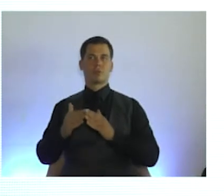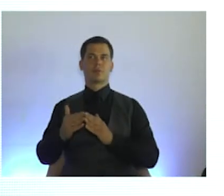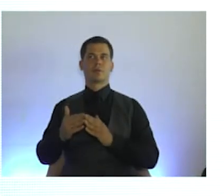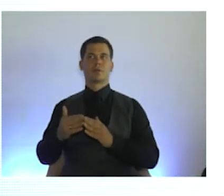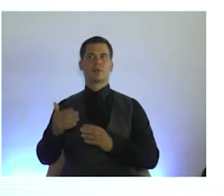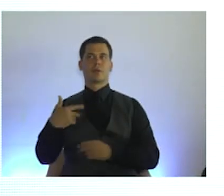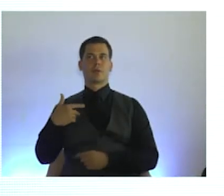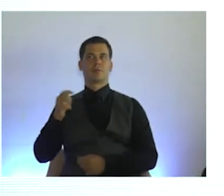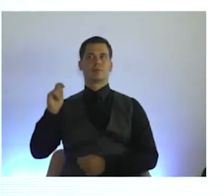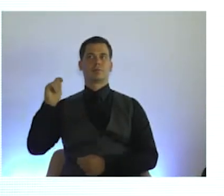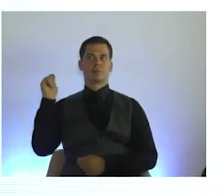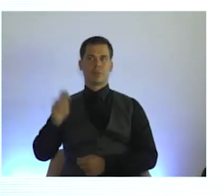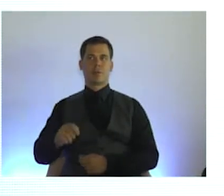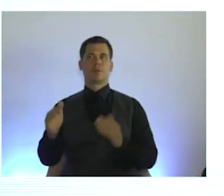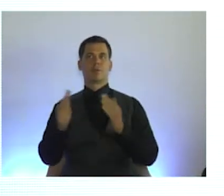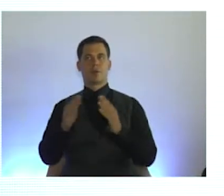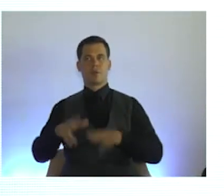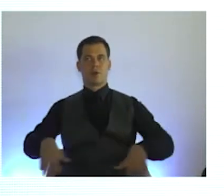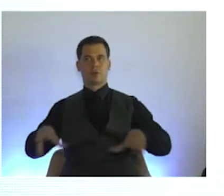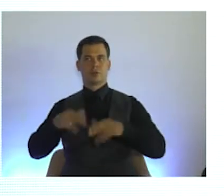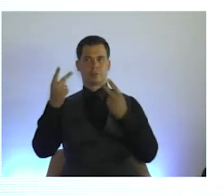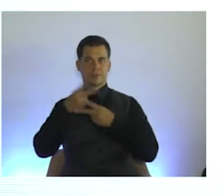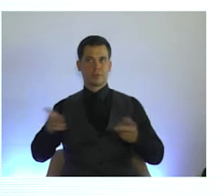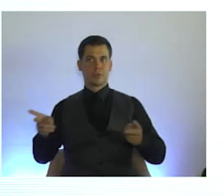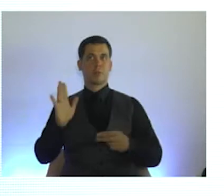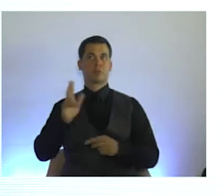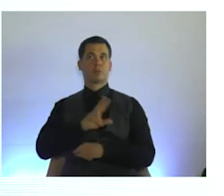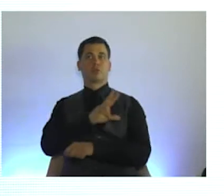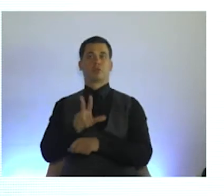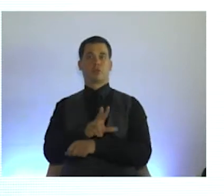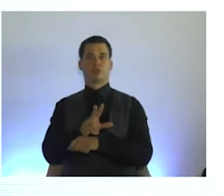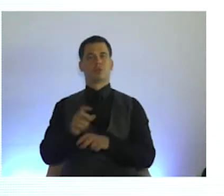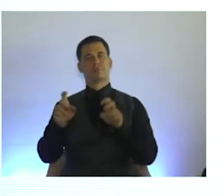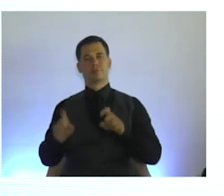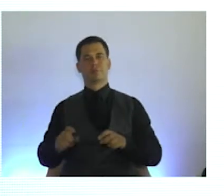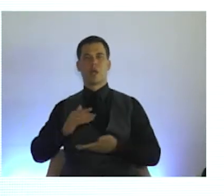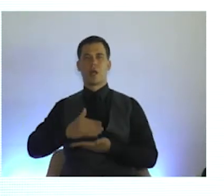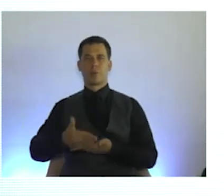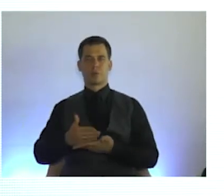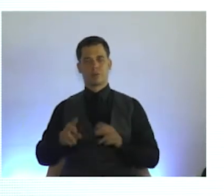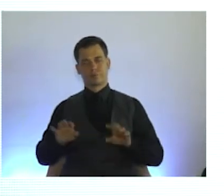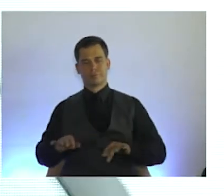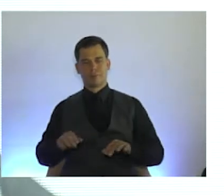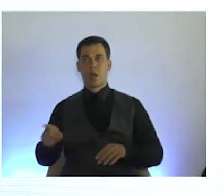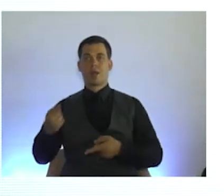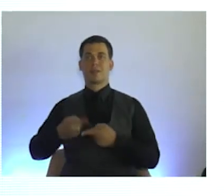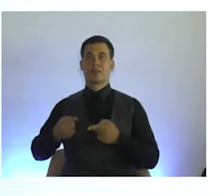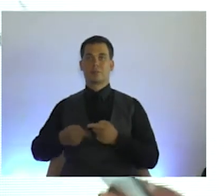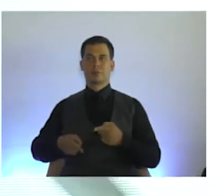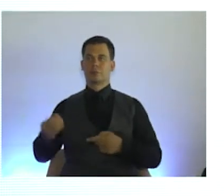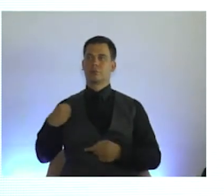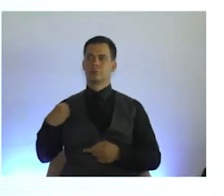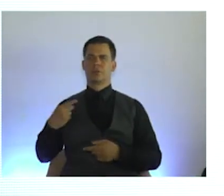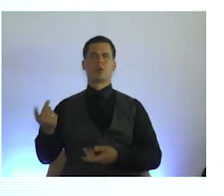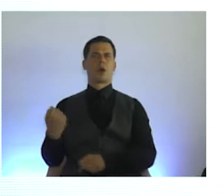do rodzinnego domu i po 3 godzinach siedzenia przy laptopie mój teść powiedział, wziąłbyś się za jakąś robotę, a nie